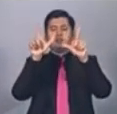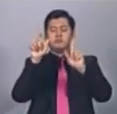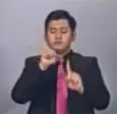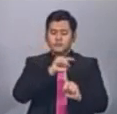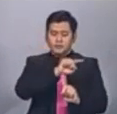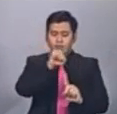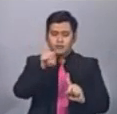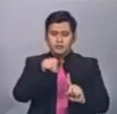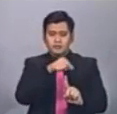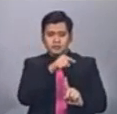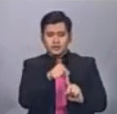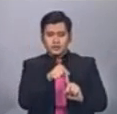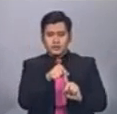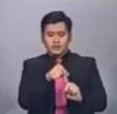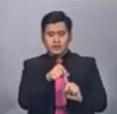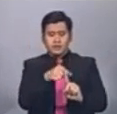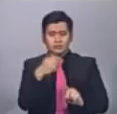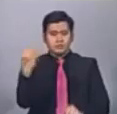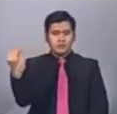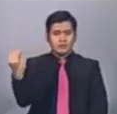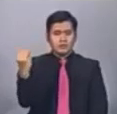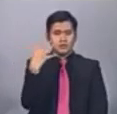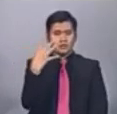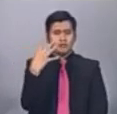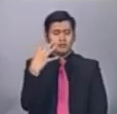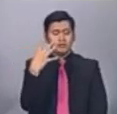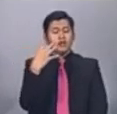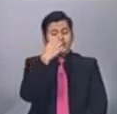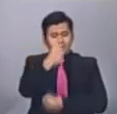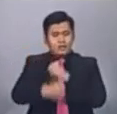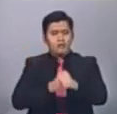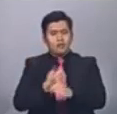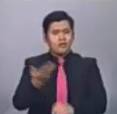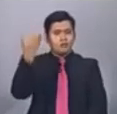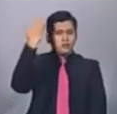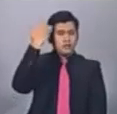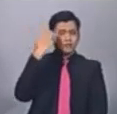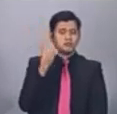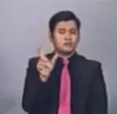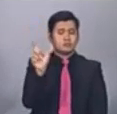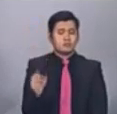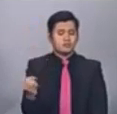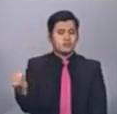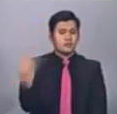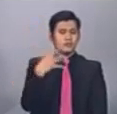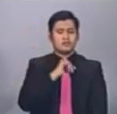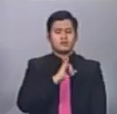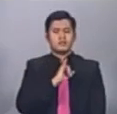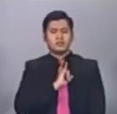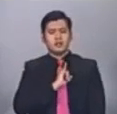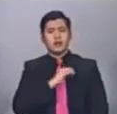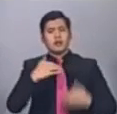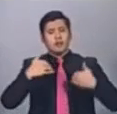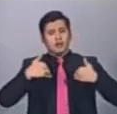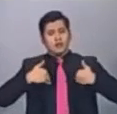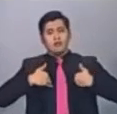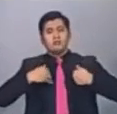saya lebih setahun yang lebih lah, tahun lepas lah. Dia beritahu yang dia ada masalah